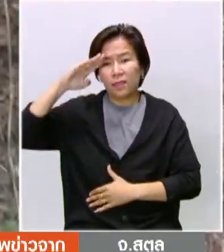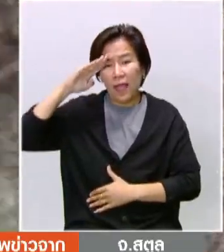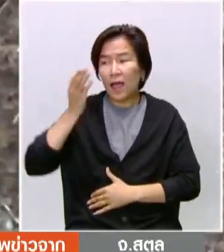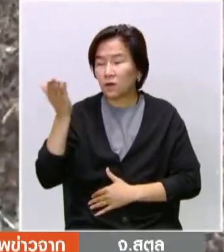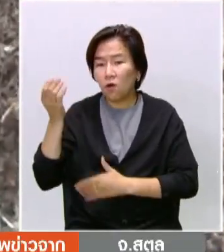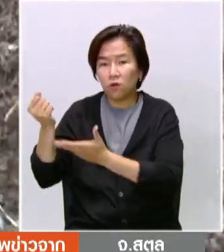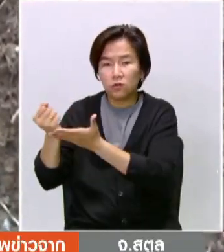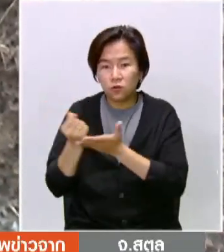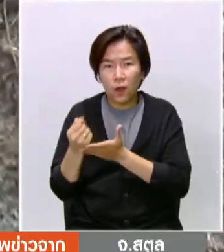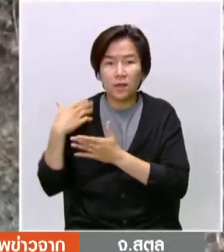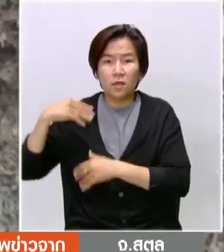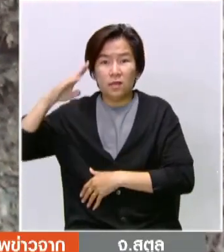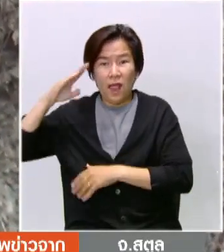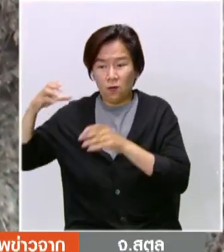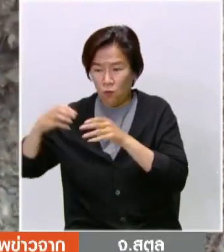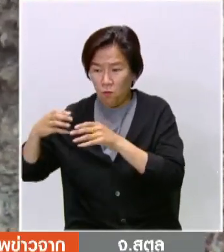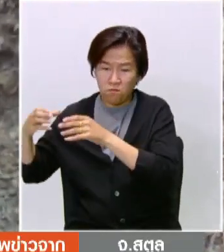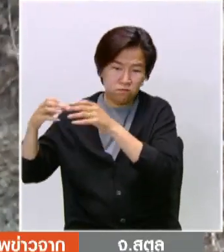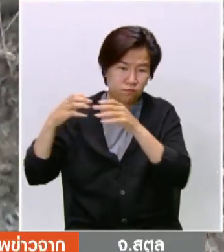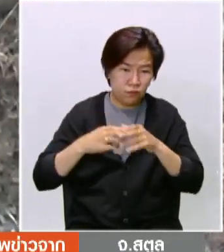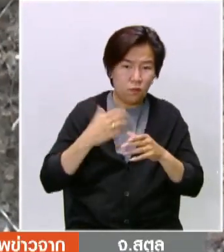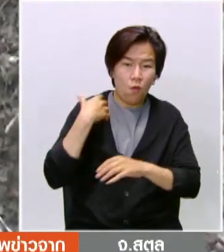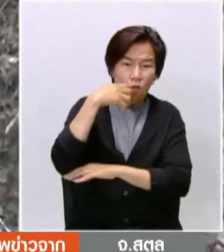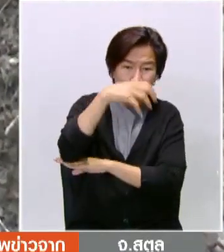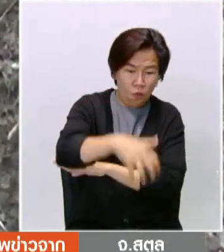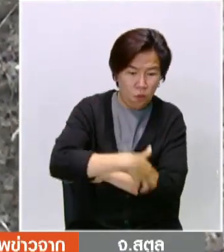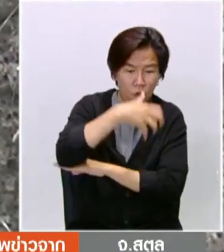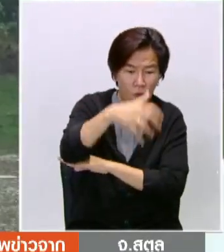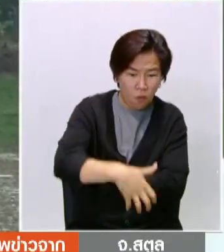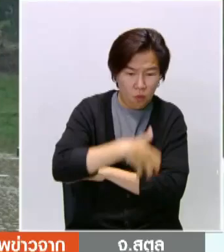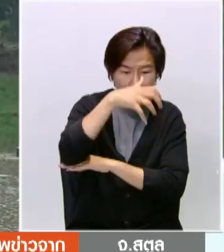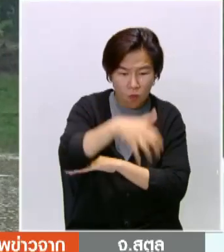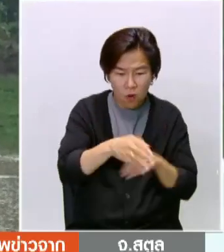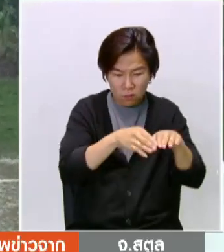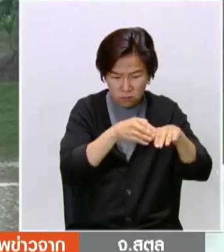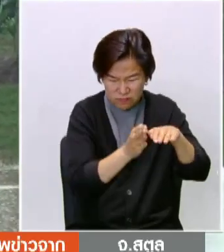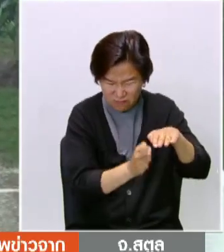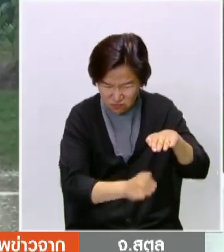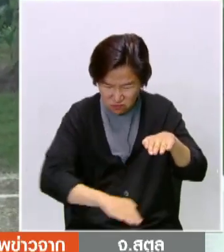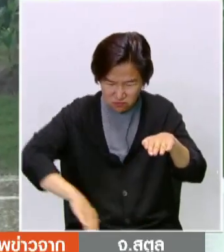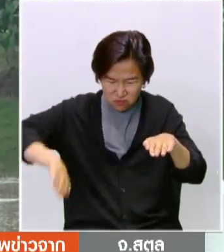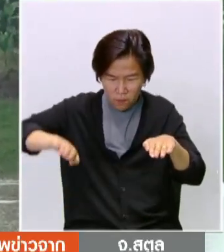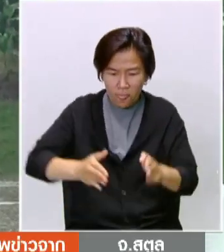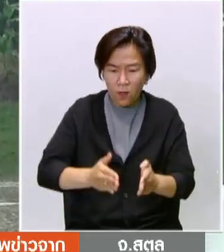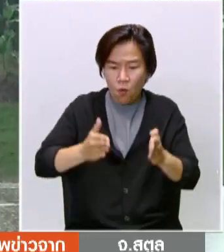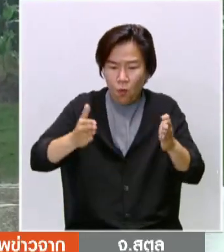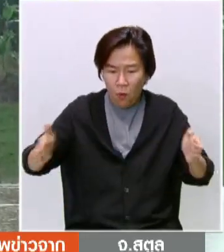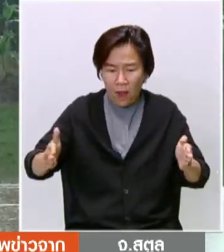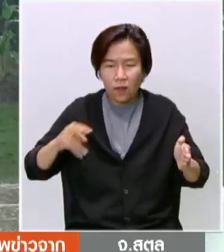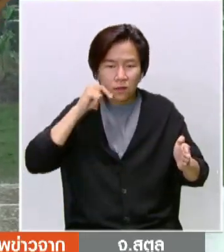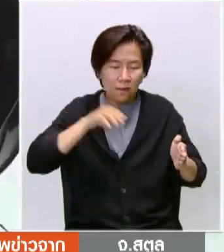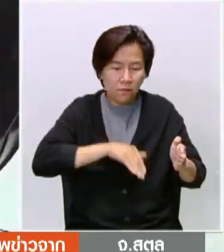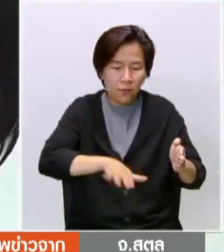ฒนาส่งกำลังพลและเครื่องจักรมาช่วยขุดลอกคูคลองให้มันลึกและกว้างขึ้นค่ะจะได้ป้องกันน้ำท่วมเข้